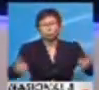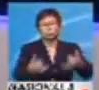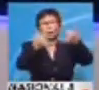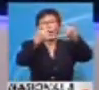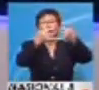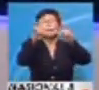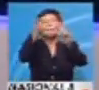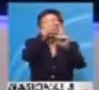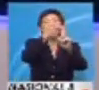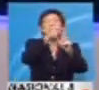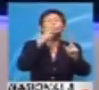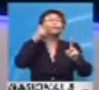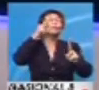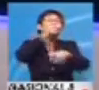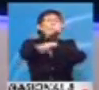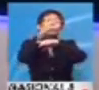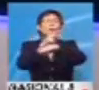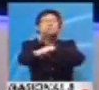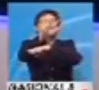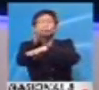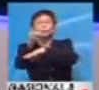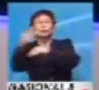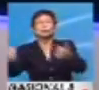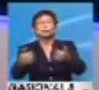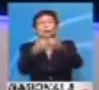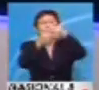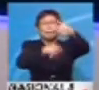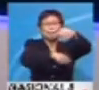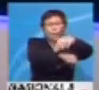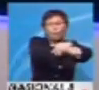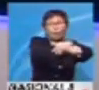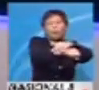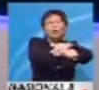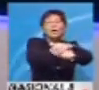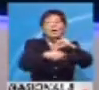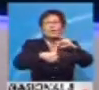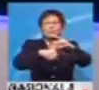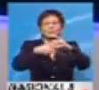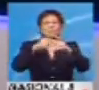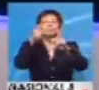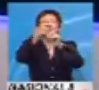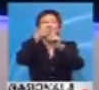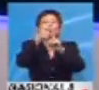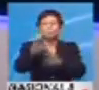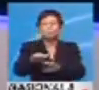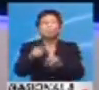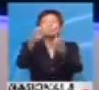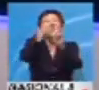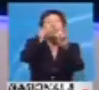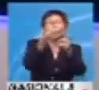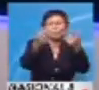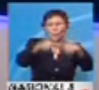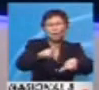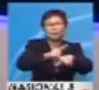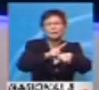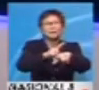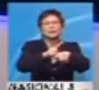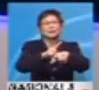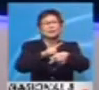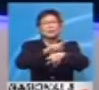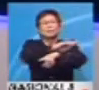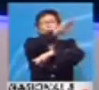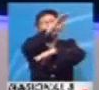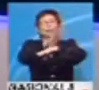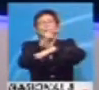remaja kebangsaan ke-32 kejohanan bola jaring remaja kebangsaan musim 2016 yang sedang berlangsung di stadium juara